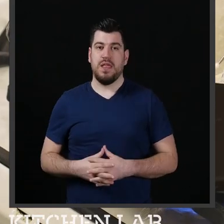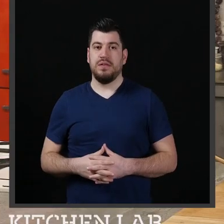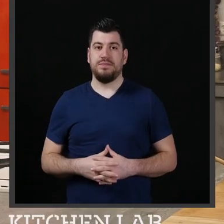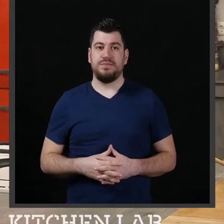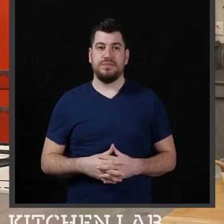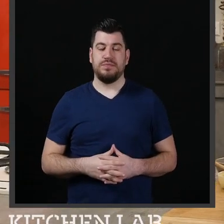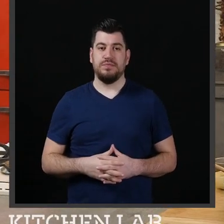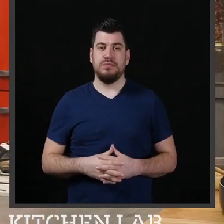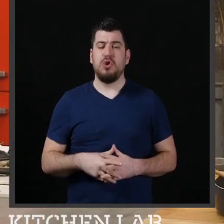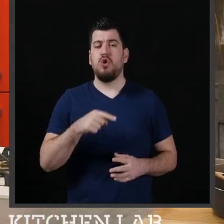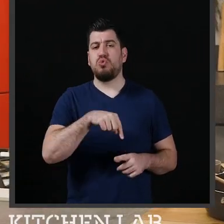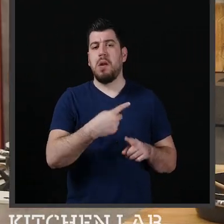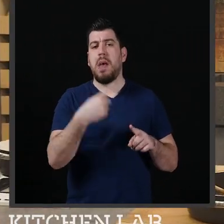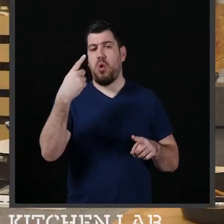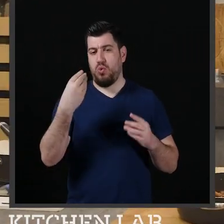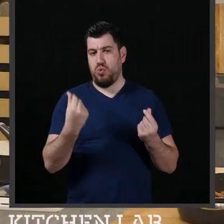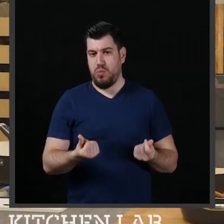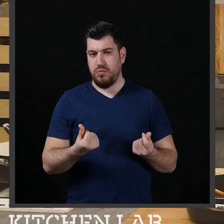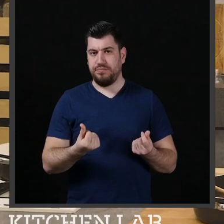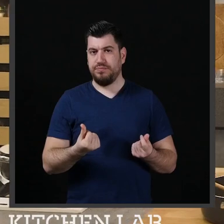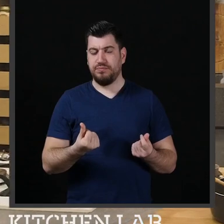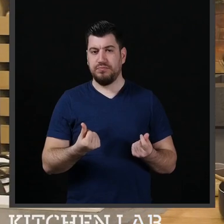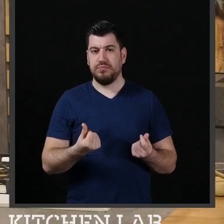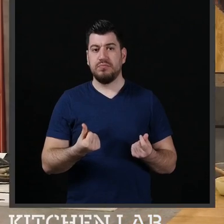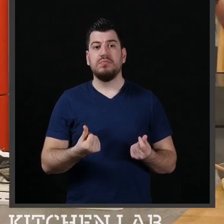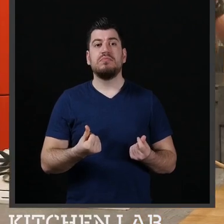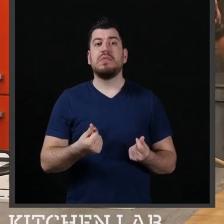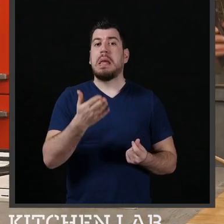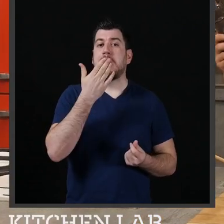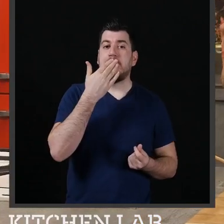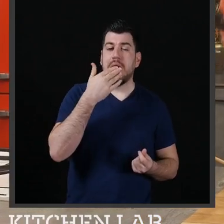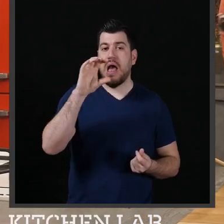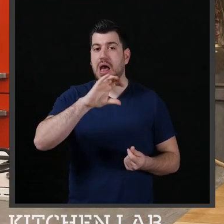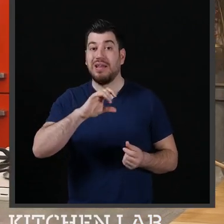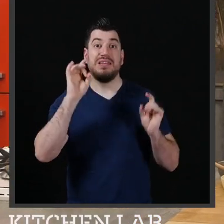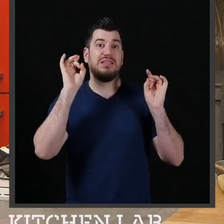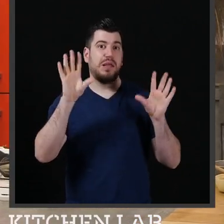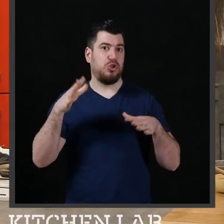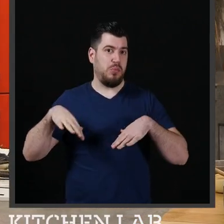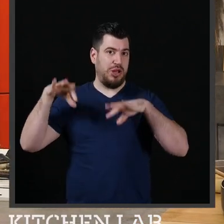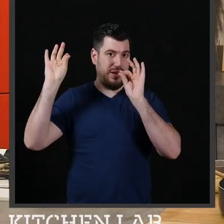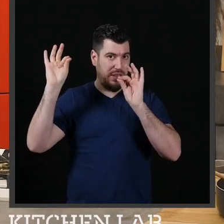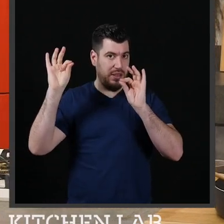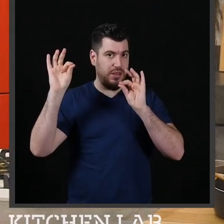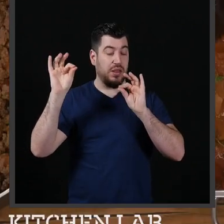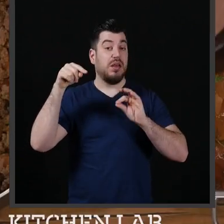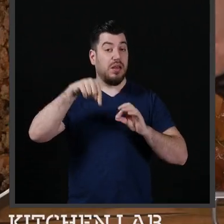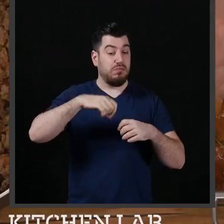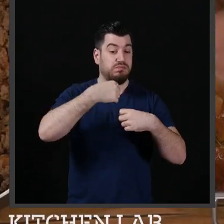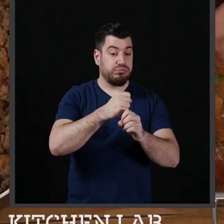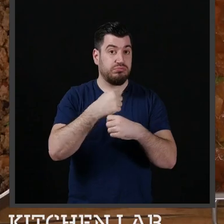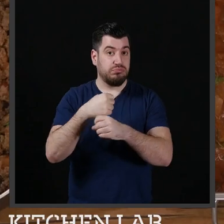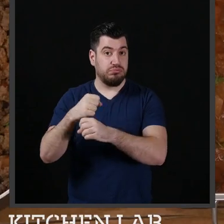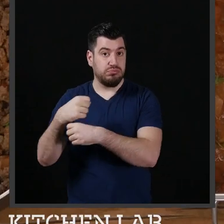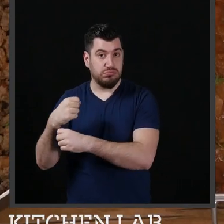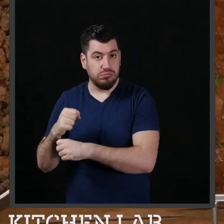Τώρα, τα πράγματα είναι πολύ απλά. Δεν έχω πιάσει καθόλου αλλά το πίπερο από την αρχή της συνταγής και δεν έχω βάλει πουθενά. Θα ρίξω πιπέρι και αλάτι σε